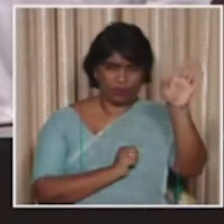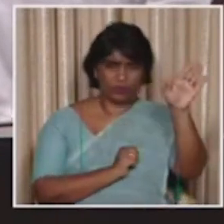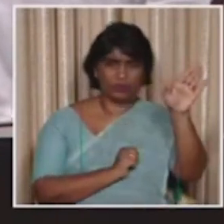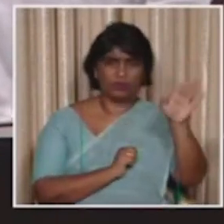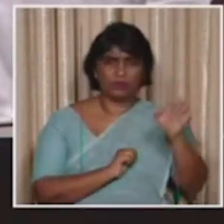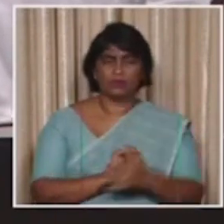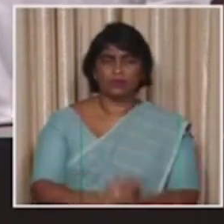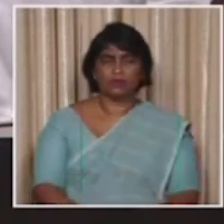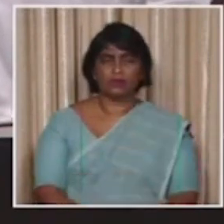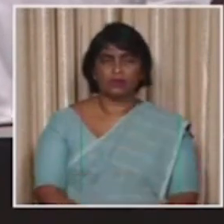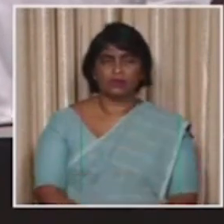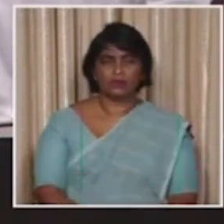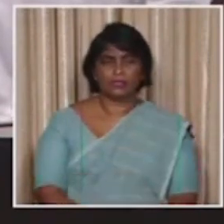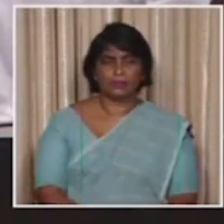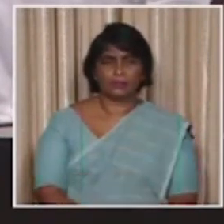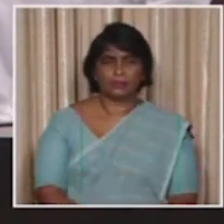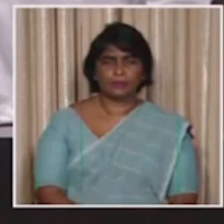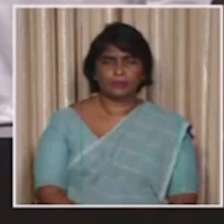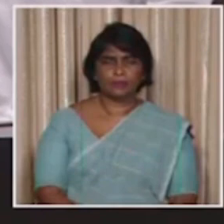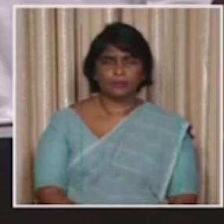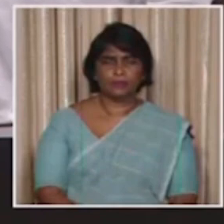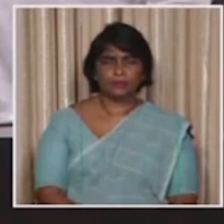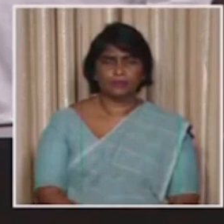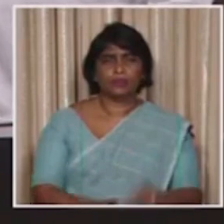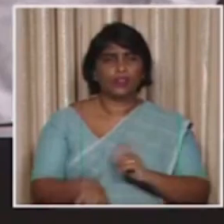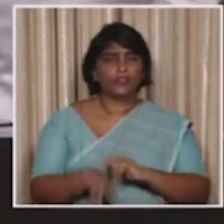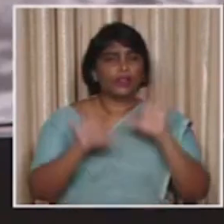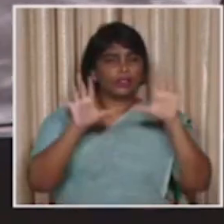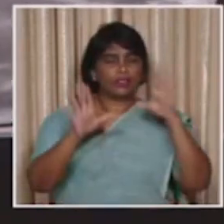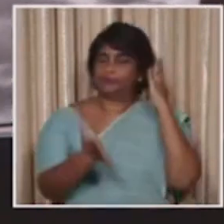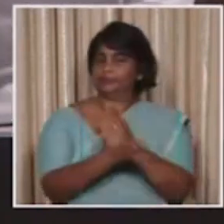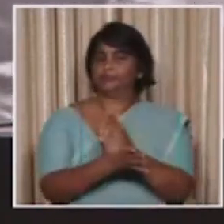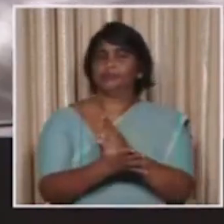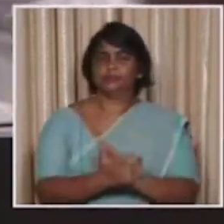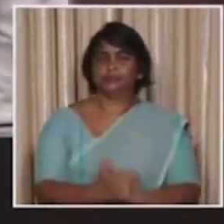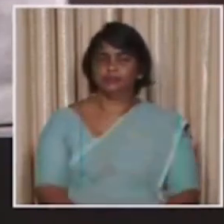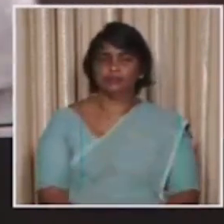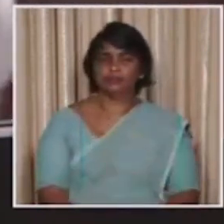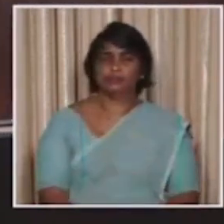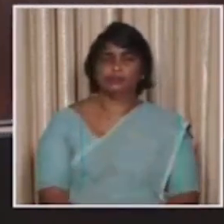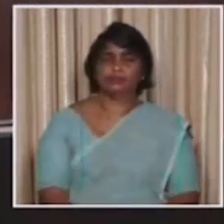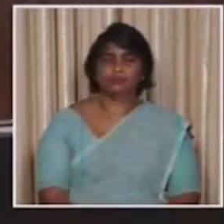යන්න කරුණාකරලා ඔතනින් ඉවත් වෙලා යන්න සභාවේ වැඩ කටයුතු විනාඩි 10කට මම නතර කරනවා